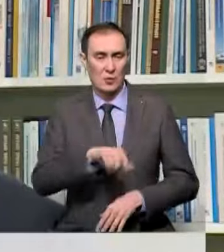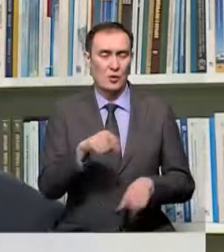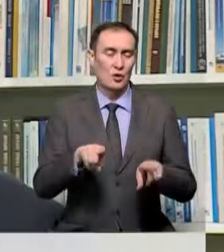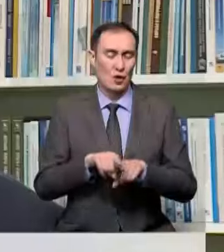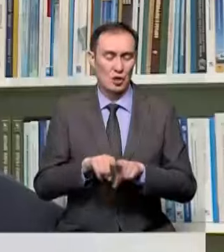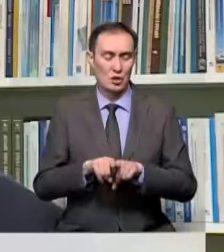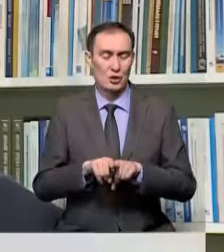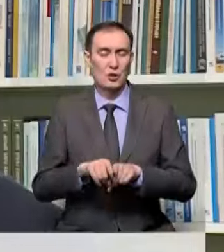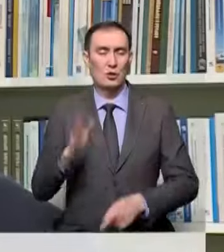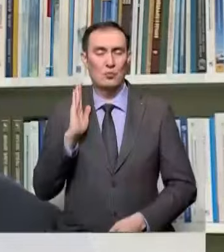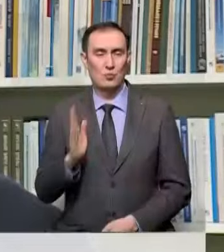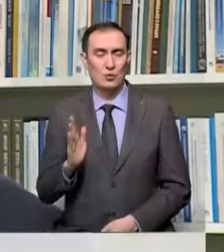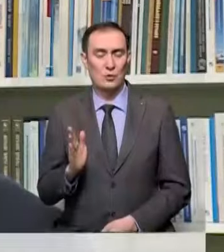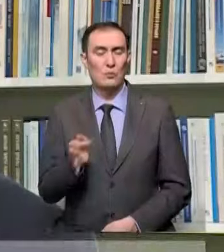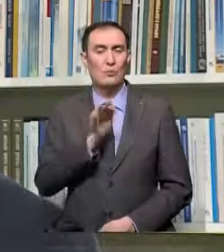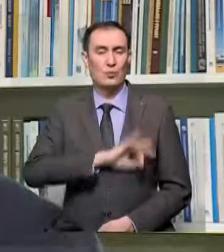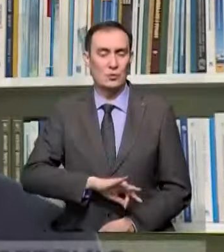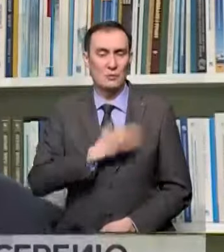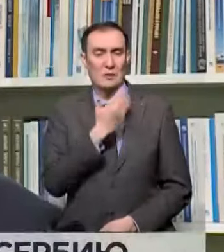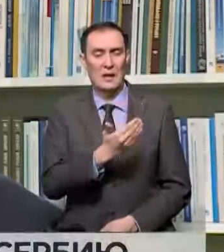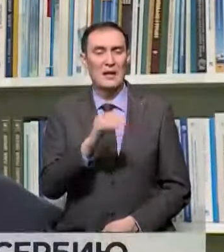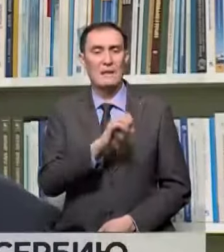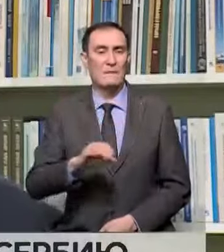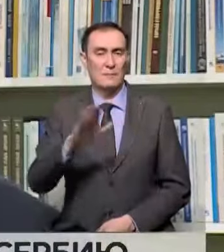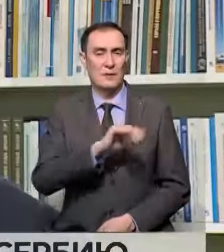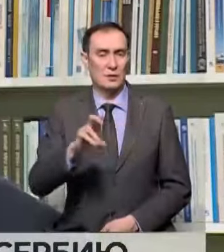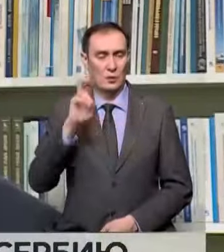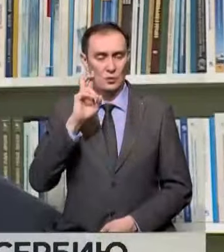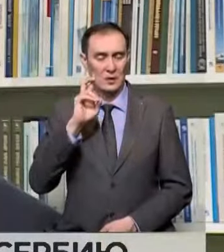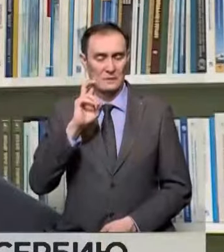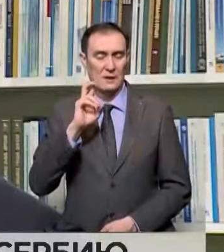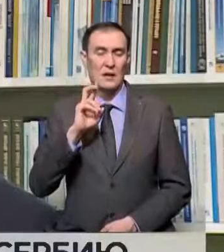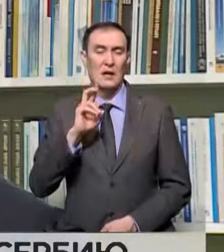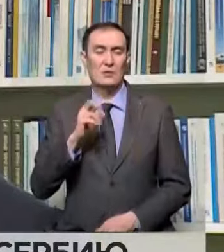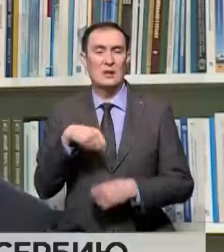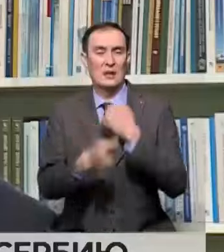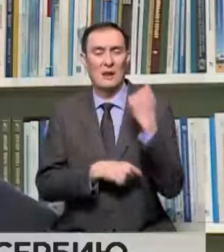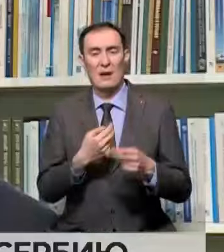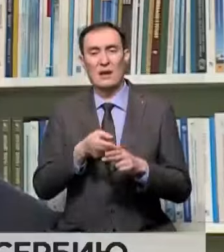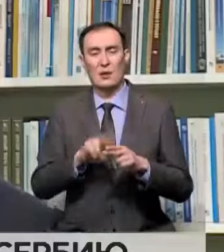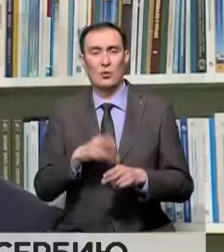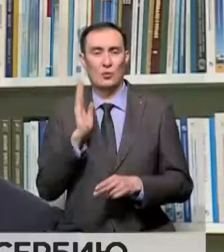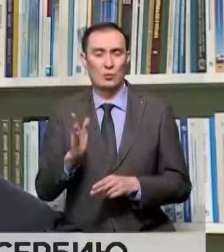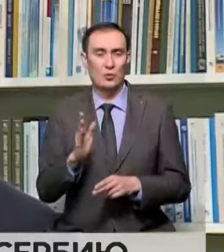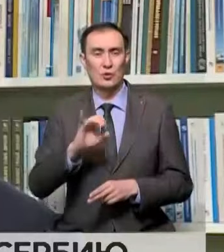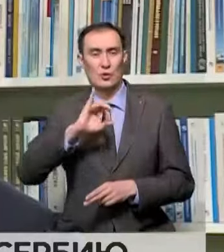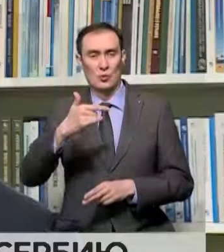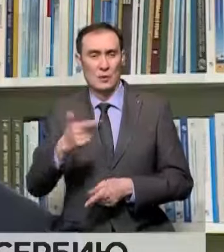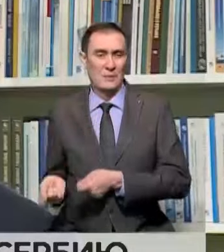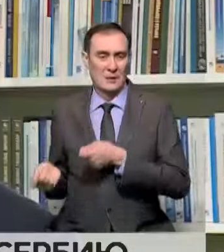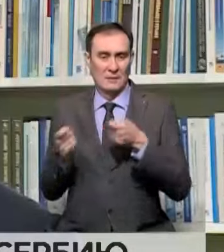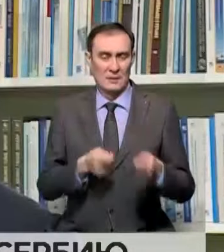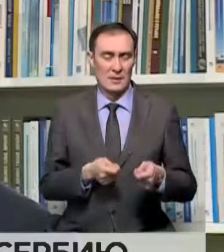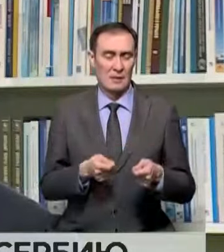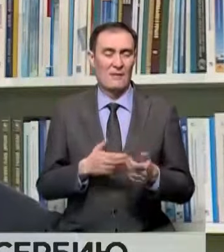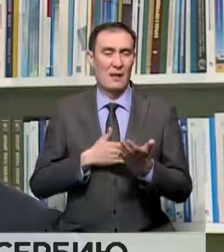также будет плюсом для европейских стран в первую очередь. Те товары, которые будут идти с юга, скажем так,